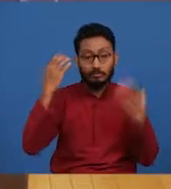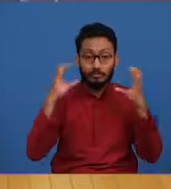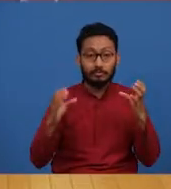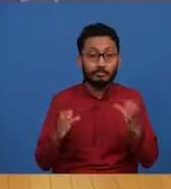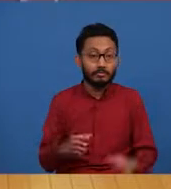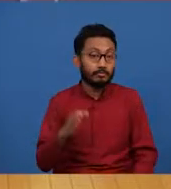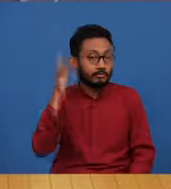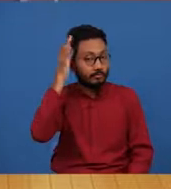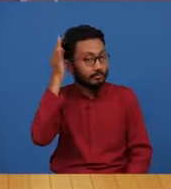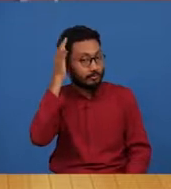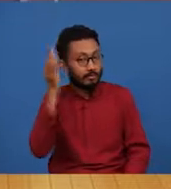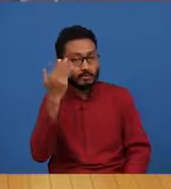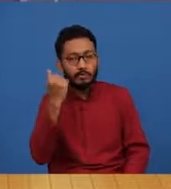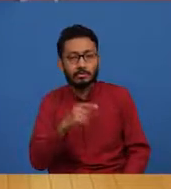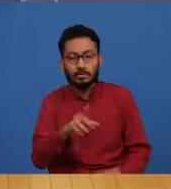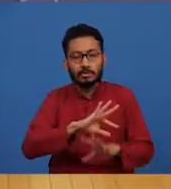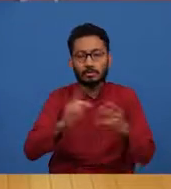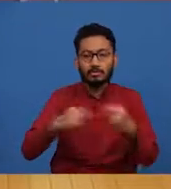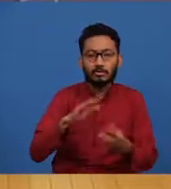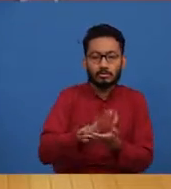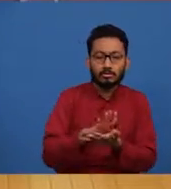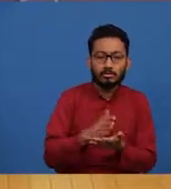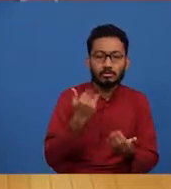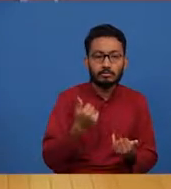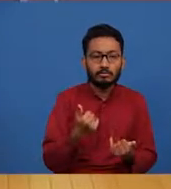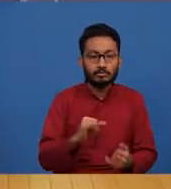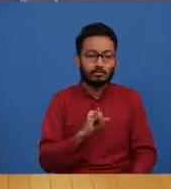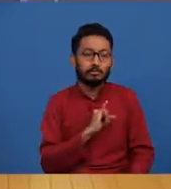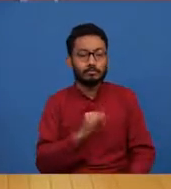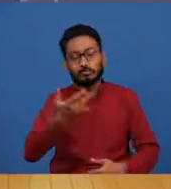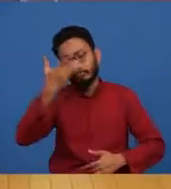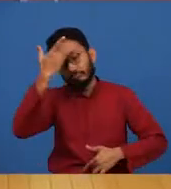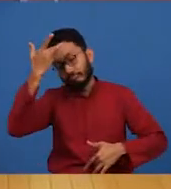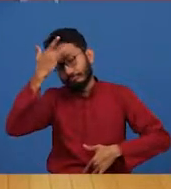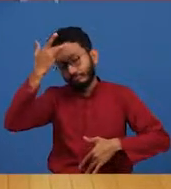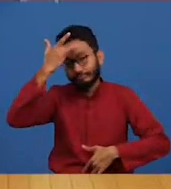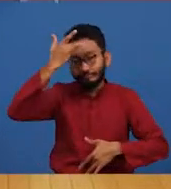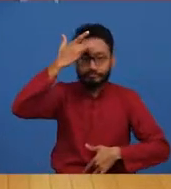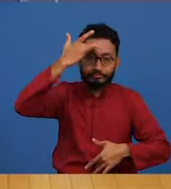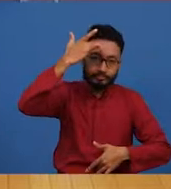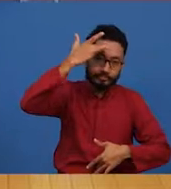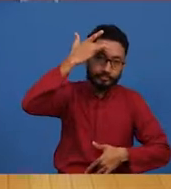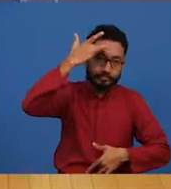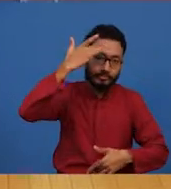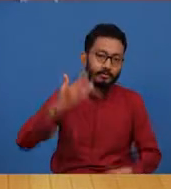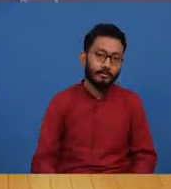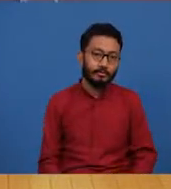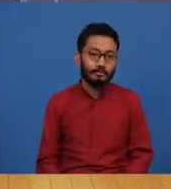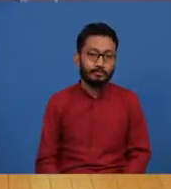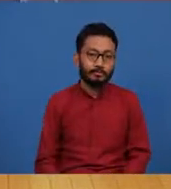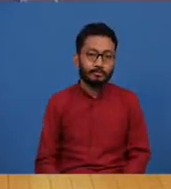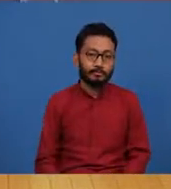Cikgu Aini, mengapakah kamu tidak datang ke sekolah semalam? Sebab saya sakit.